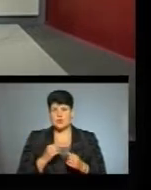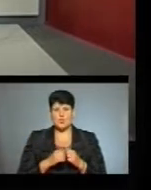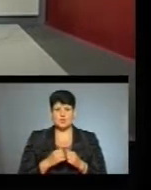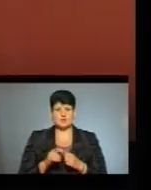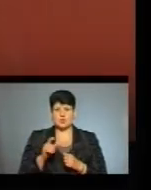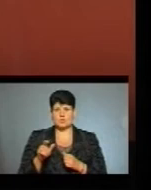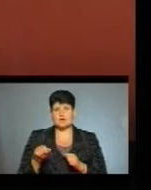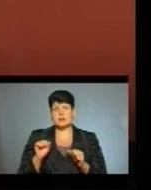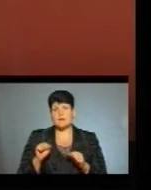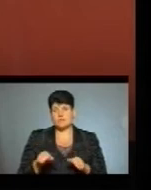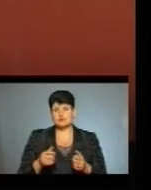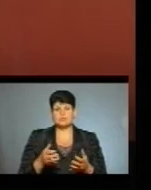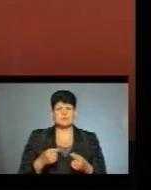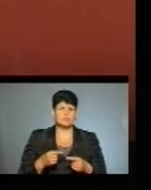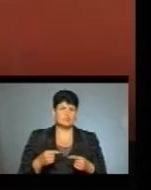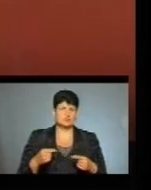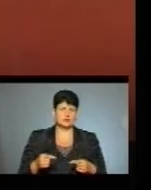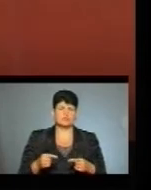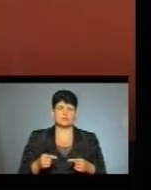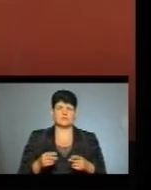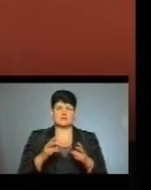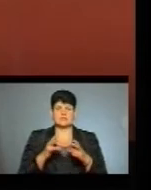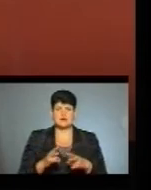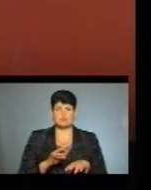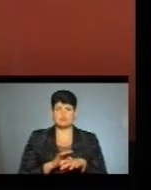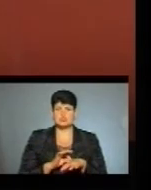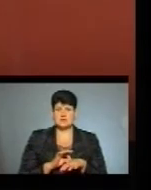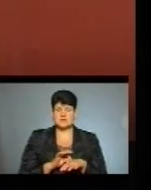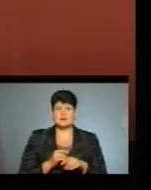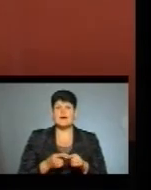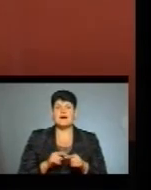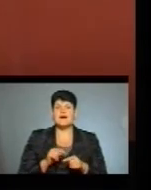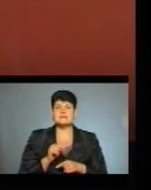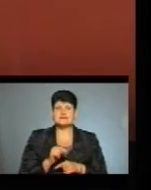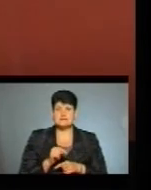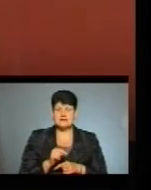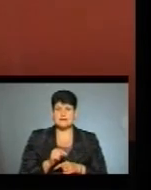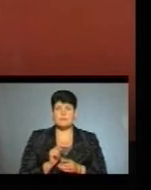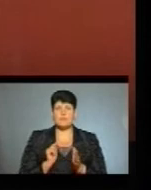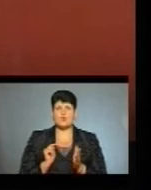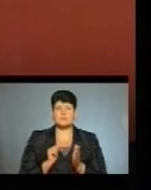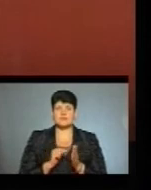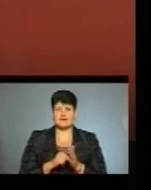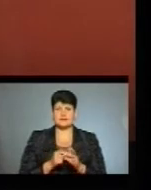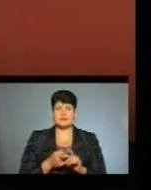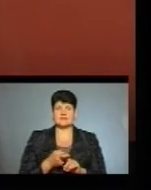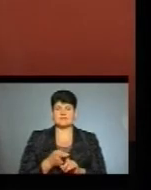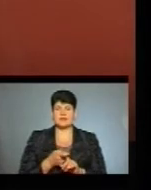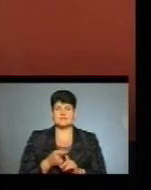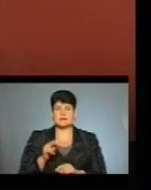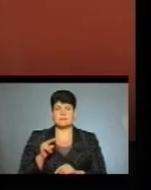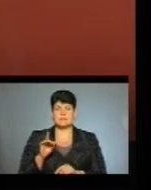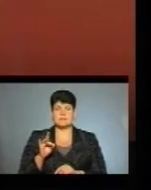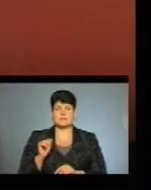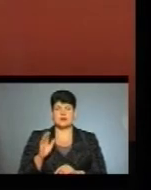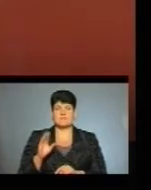людина може отримати будь-яку травму шкірних покривів, а це є ворота до потрапляння інфекції і до